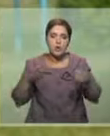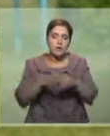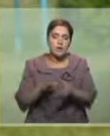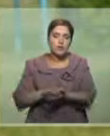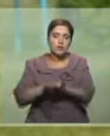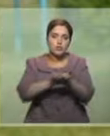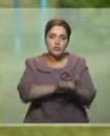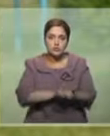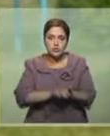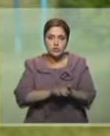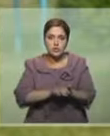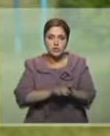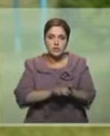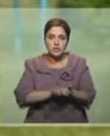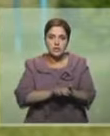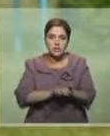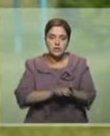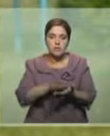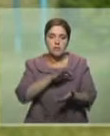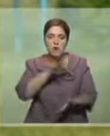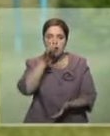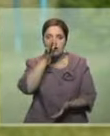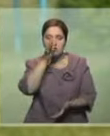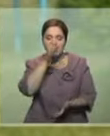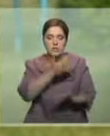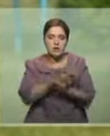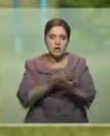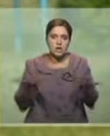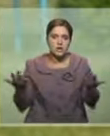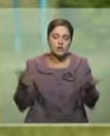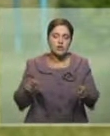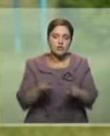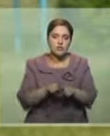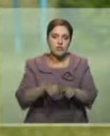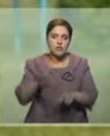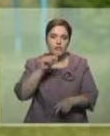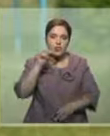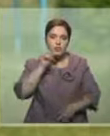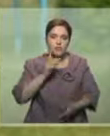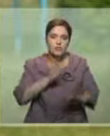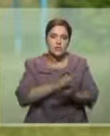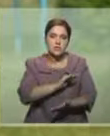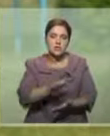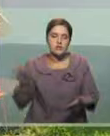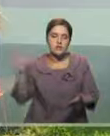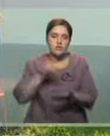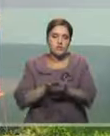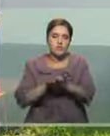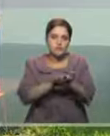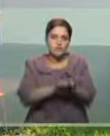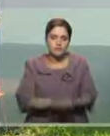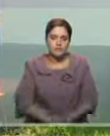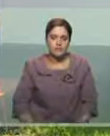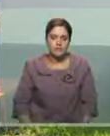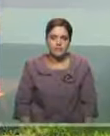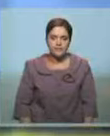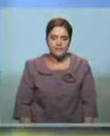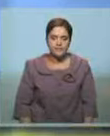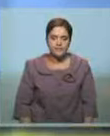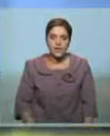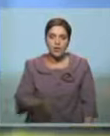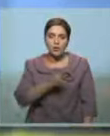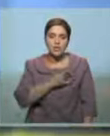там где пародия, где интеллектуальное, все вот все есть для того, чтобы вот дети сплочились, именно стали дружными. У нас два лагеря.